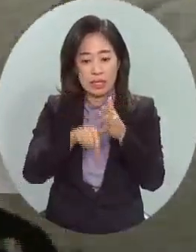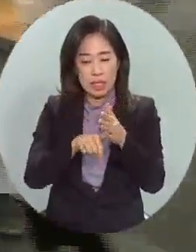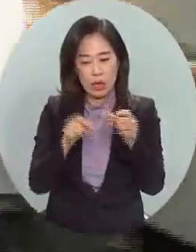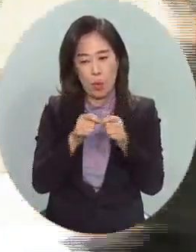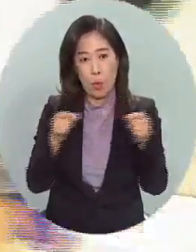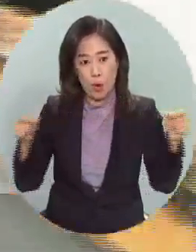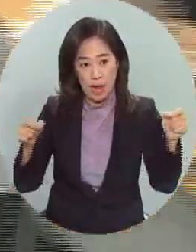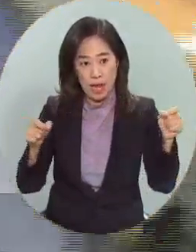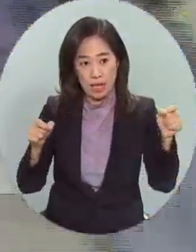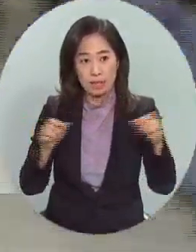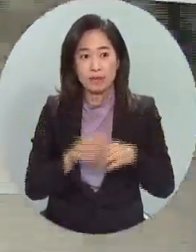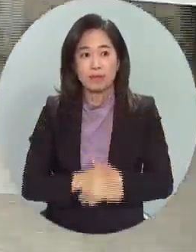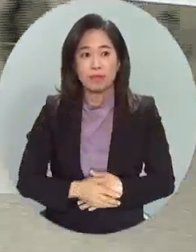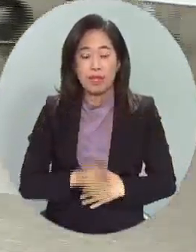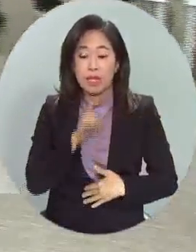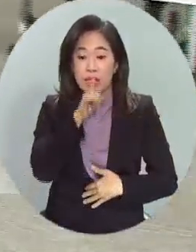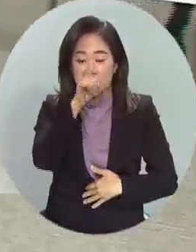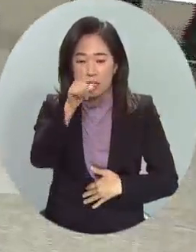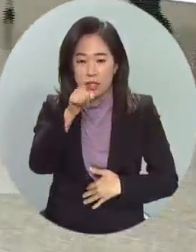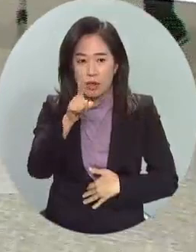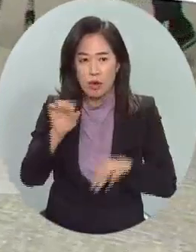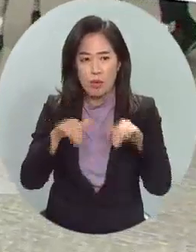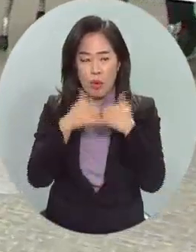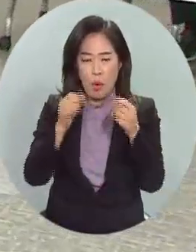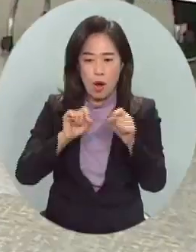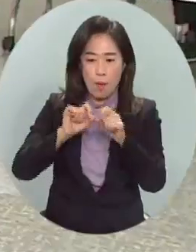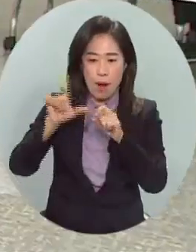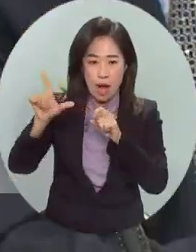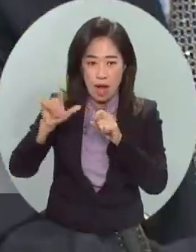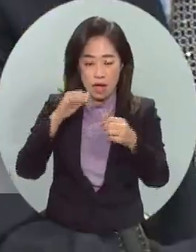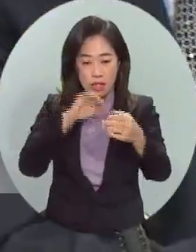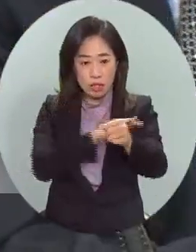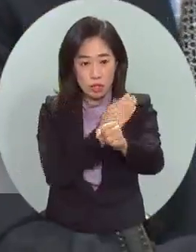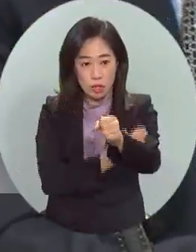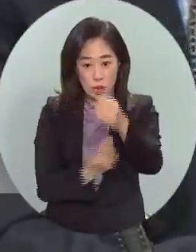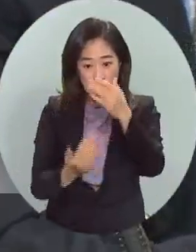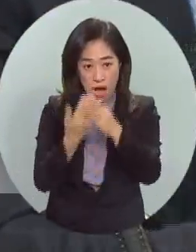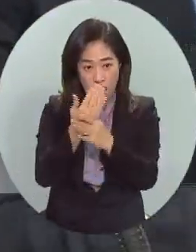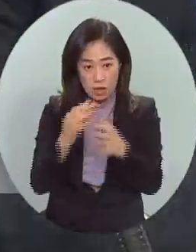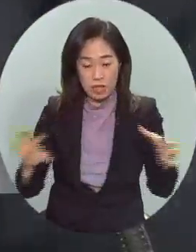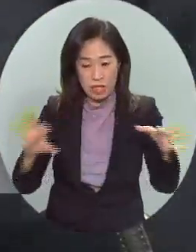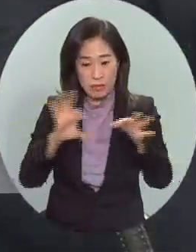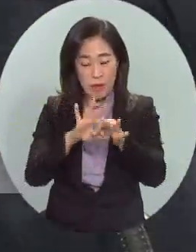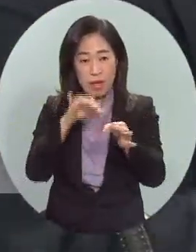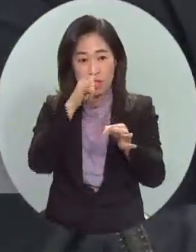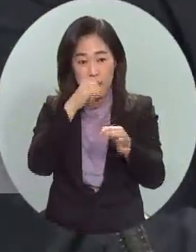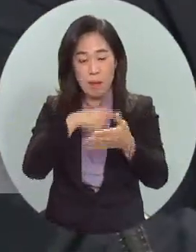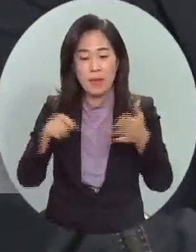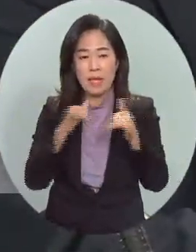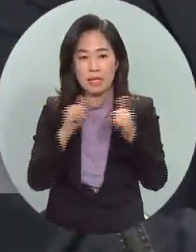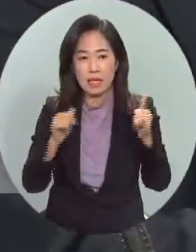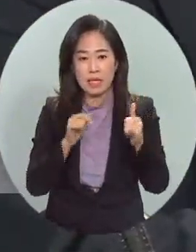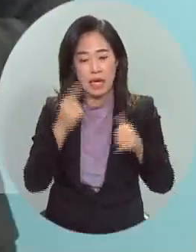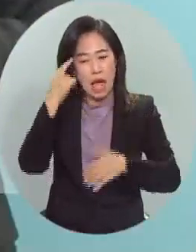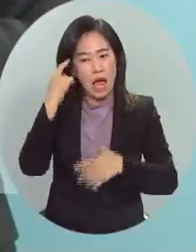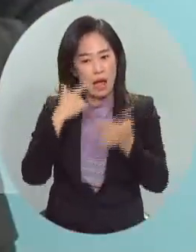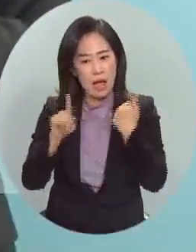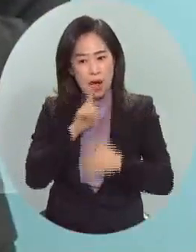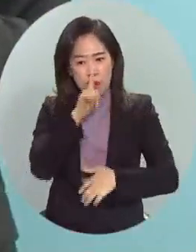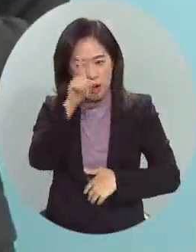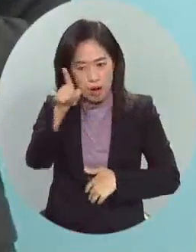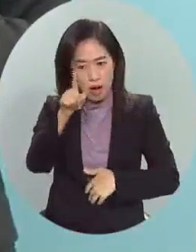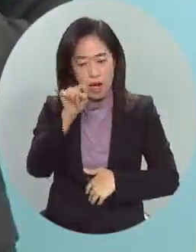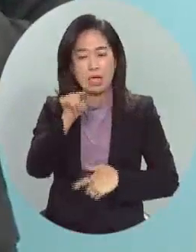큰 문제는 신청 사건의 상당수가 비슷한 주제의 직권 조사와 병합돼 있어 사실상 피해자들이이 신청을 하는게